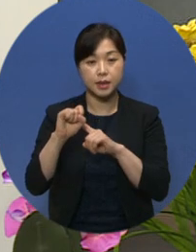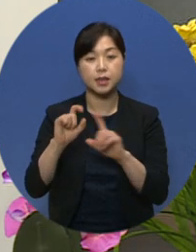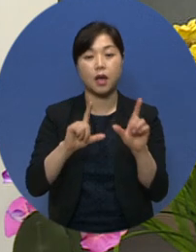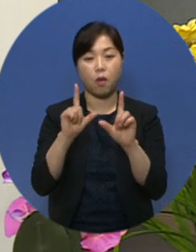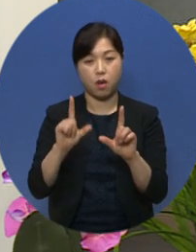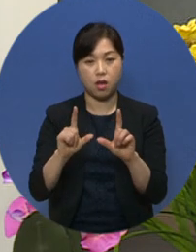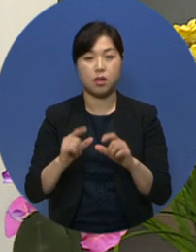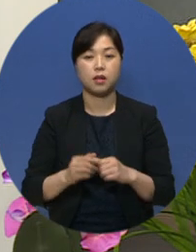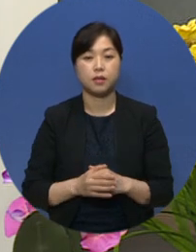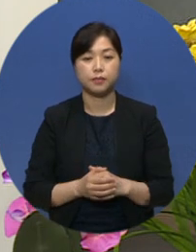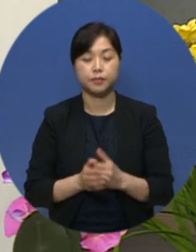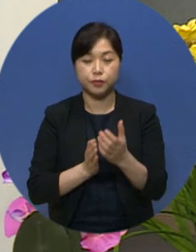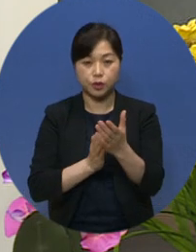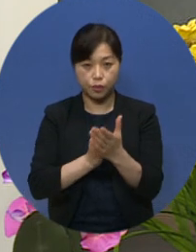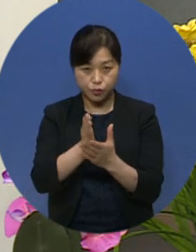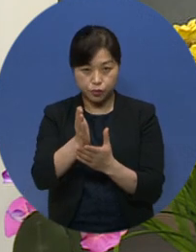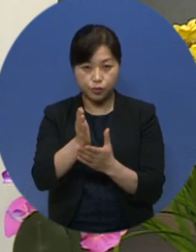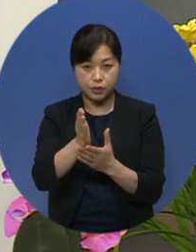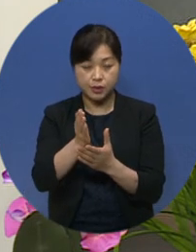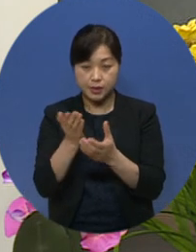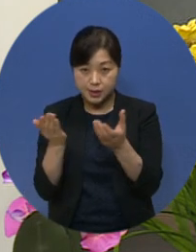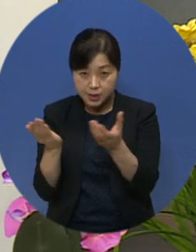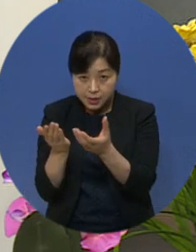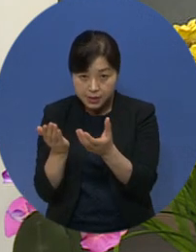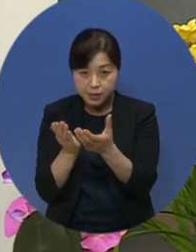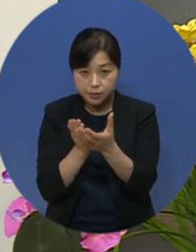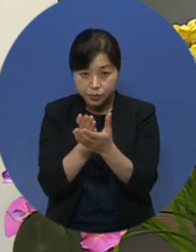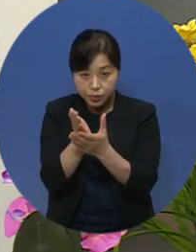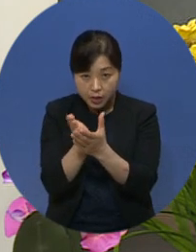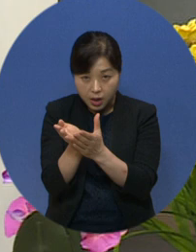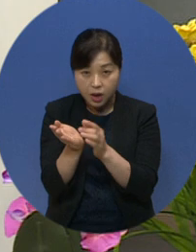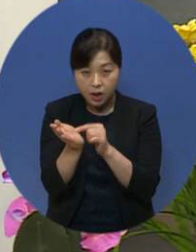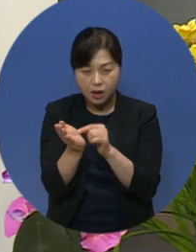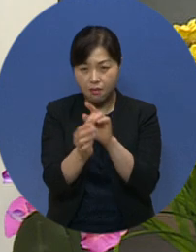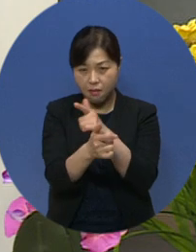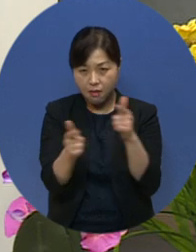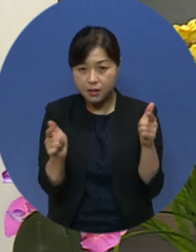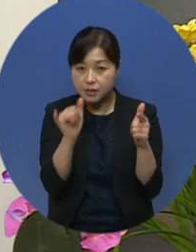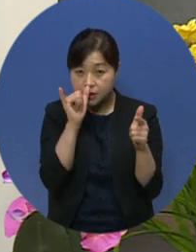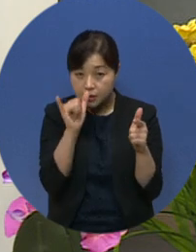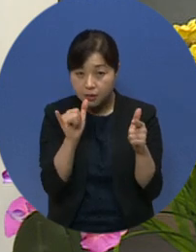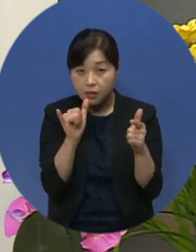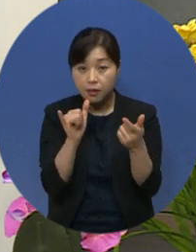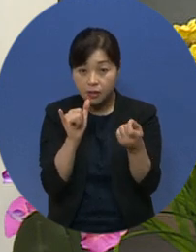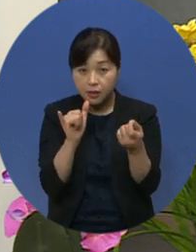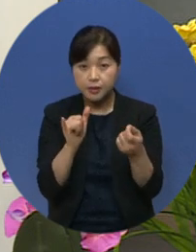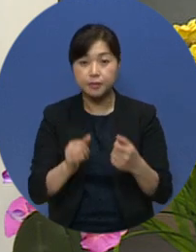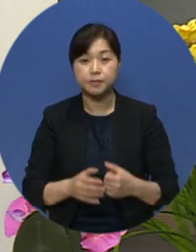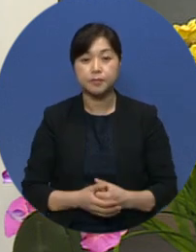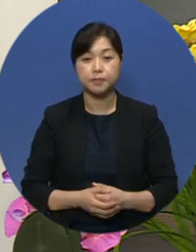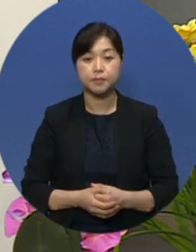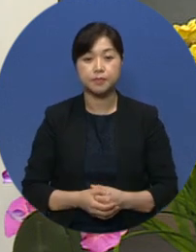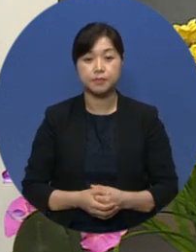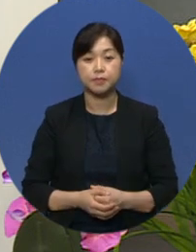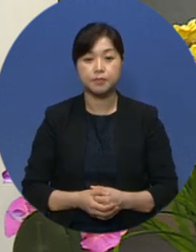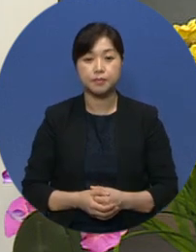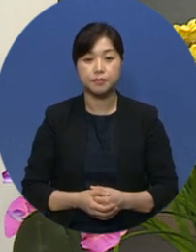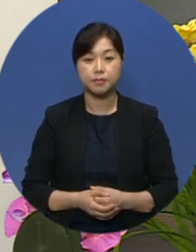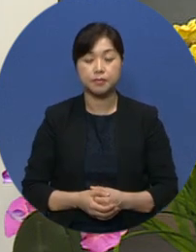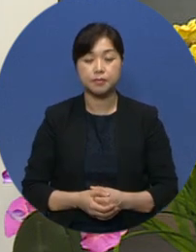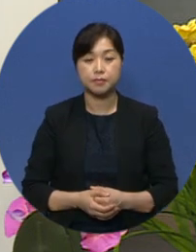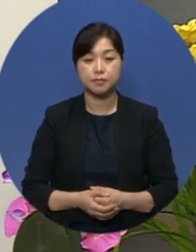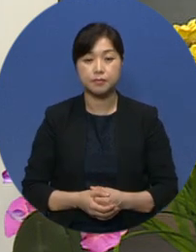라든가 전문적인 직업적인 이런 분야가 다 있지 않아요 4 에 그